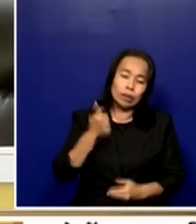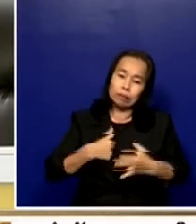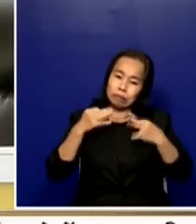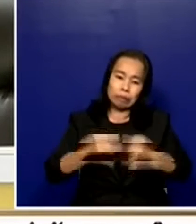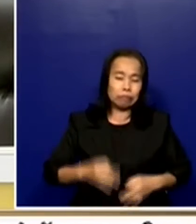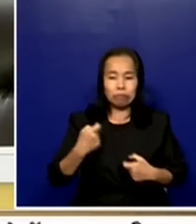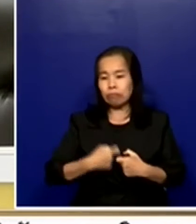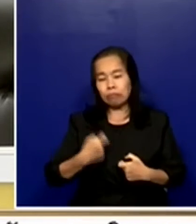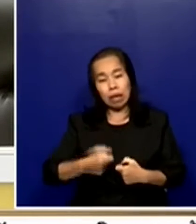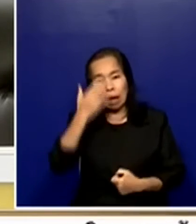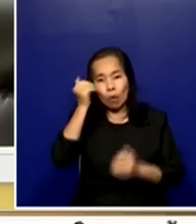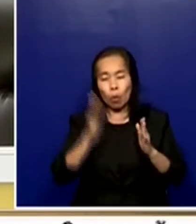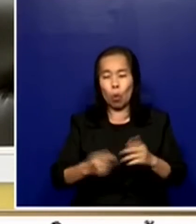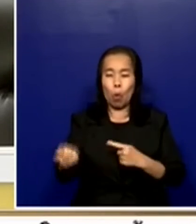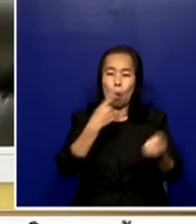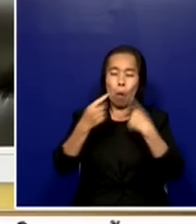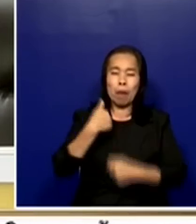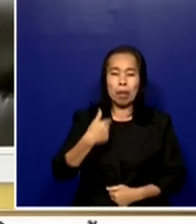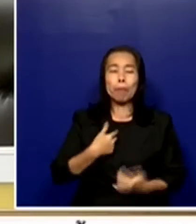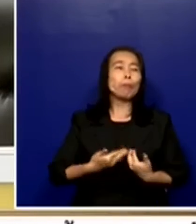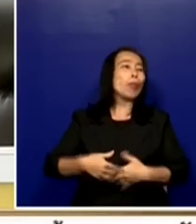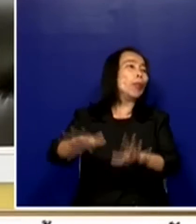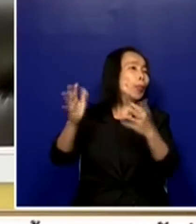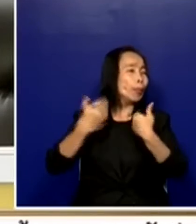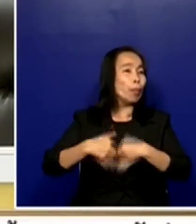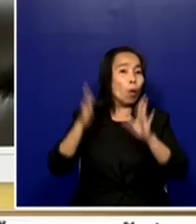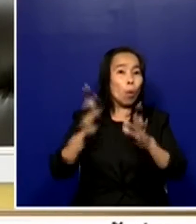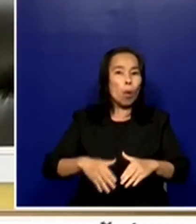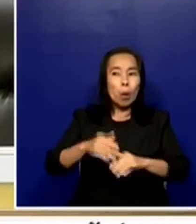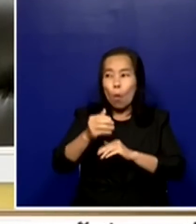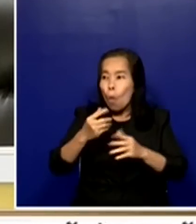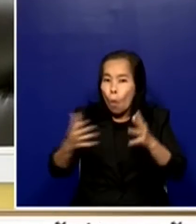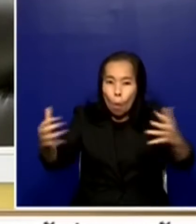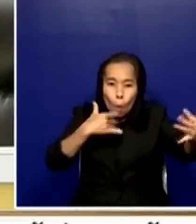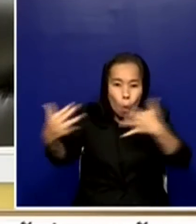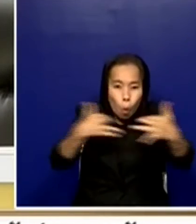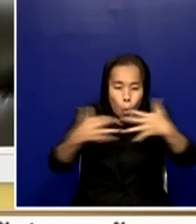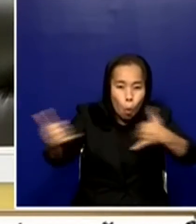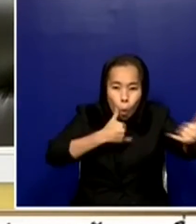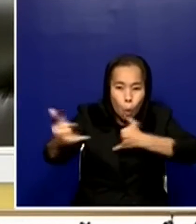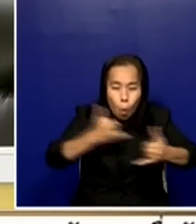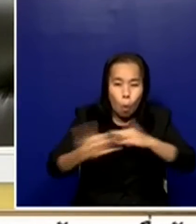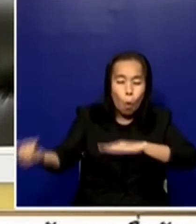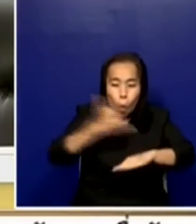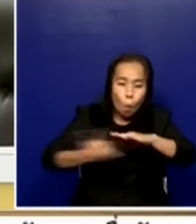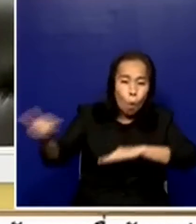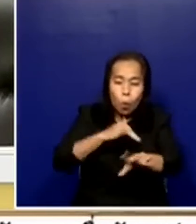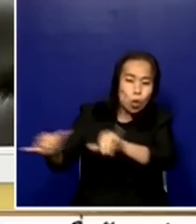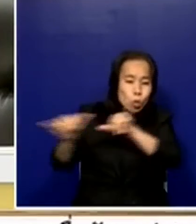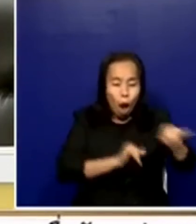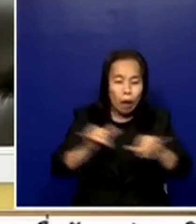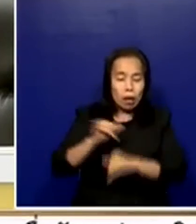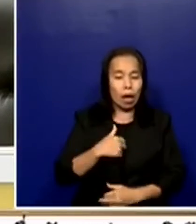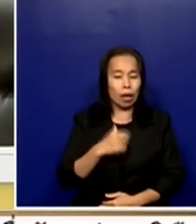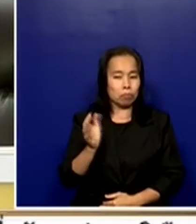ท่านก็จะมองวาผมปลอยให้อยางนี้แล้ จะทำใหคนเขามาเยอะไหมแต่ผมตองเลือกนะครับวันนั้นถ้เราไม่พวบคุม